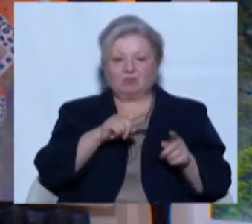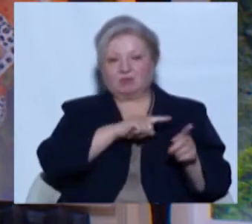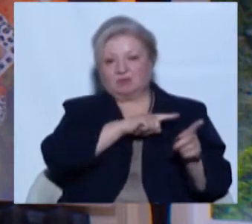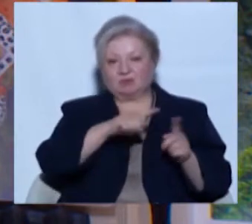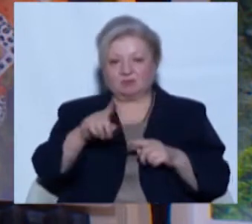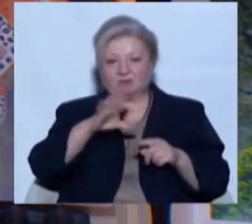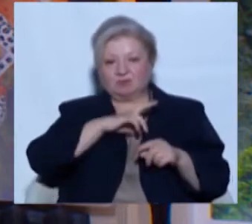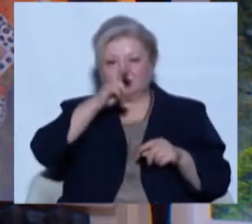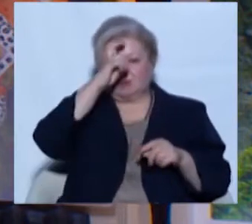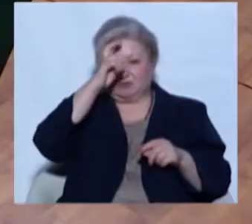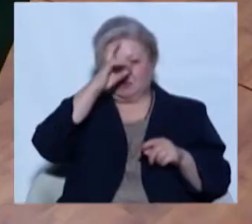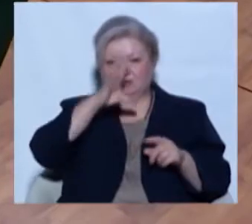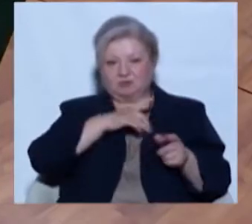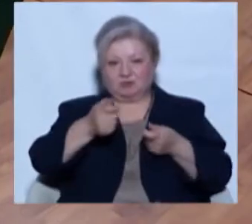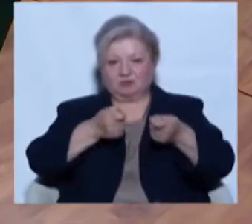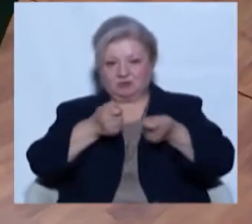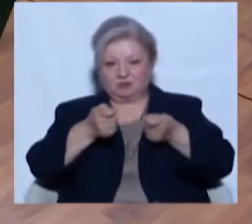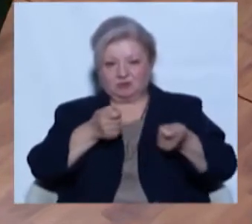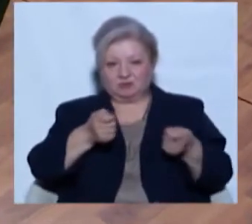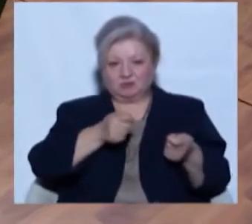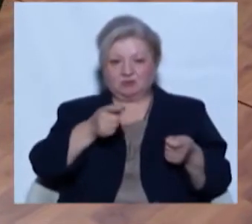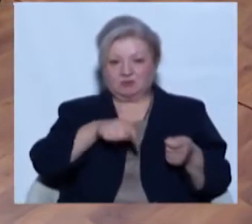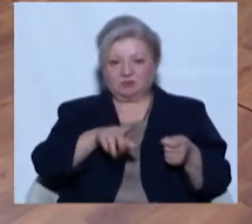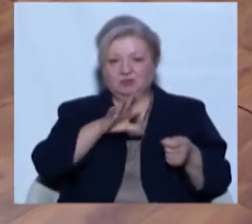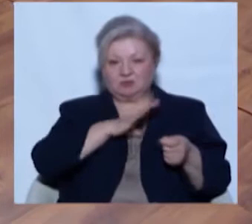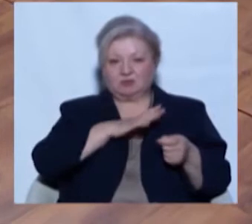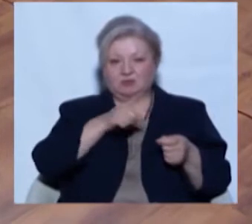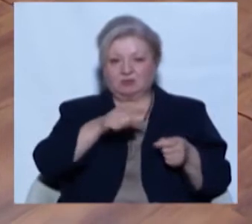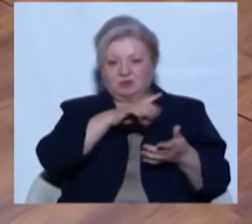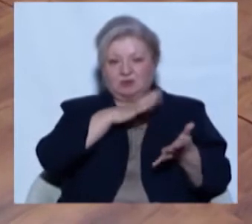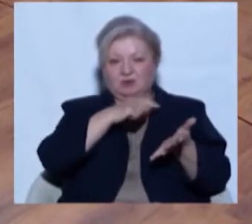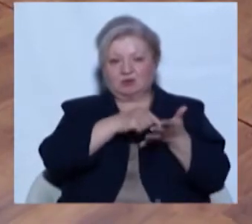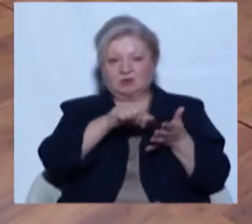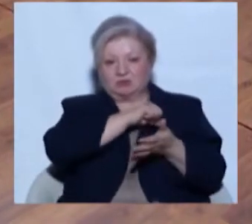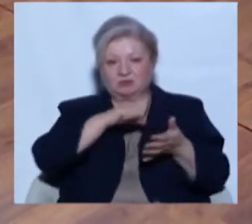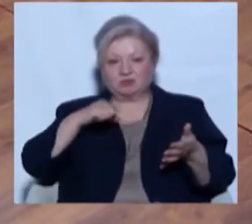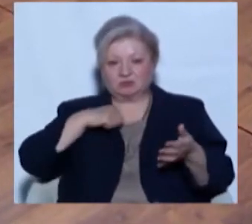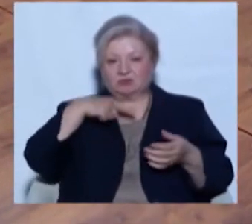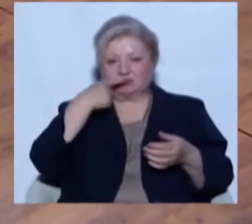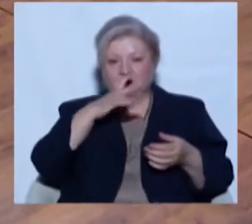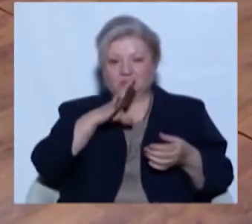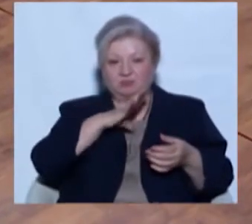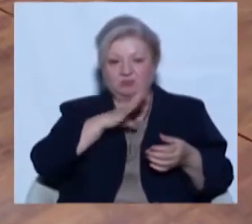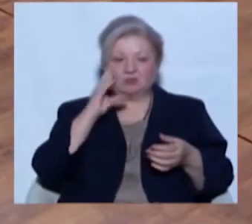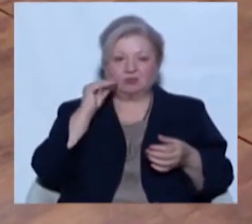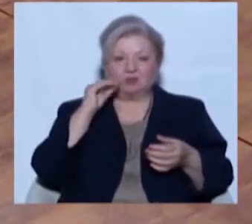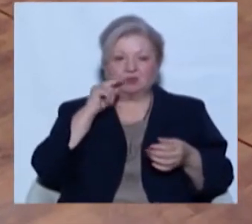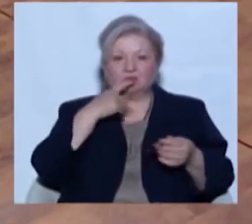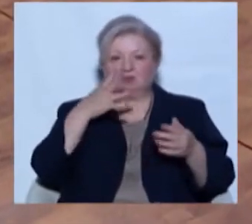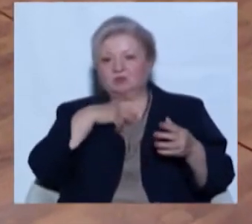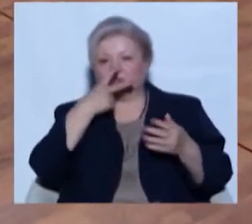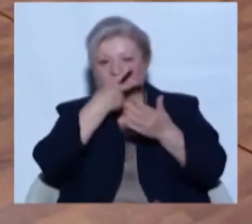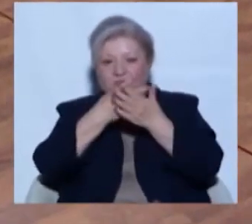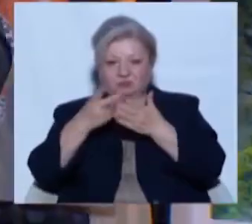თანმიმდევრული სახელმწიფო მოღვაწე. Სხვა შორის ეს ხაზგასმით თვითონაც აღნიშნავდა ამას, როდესაც